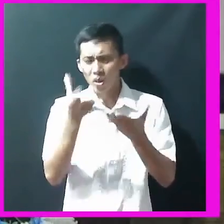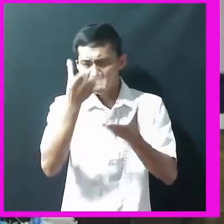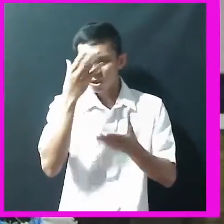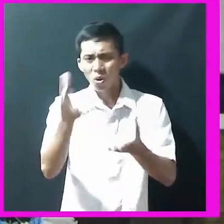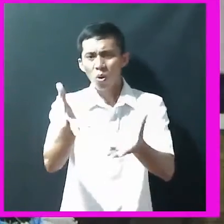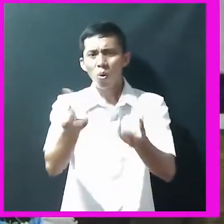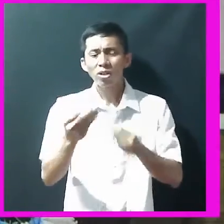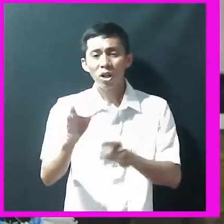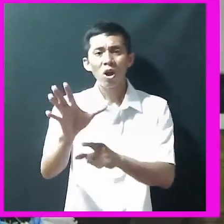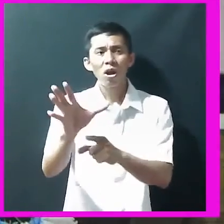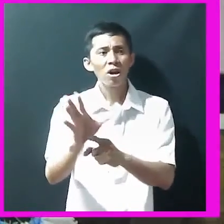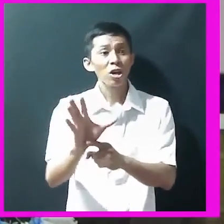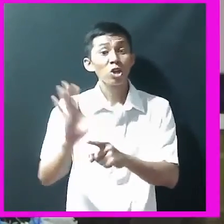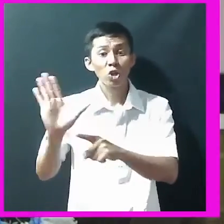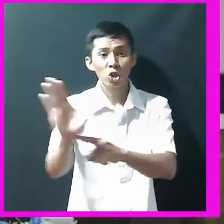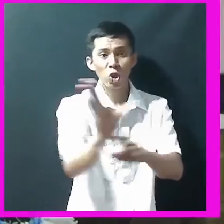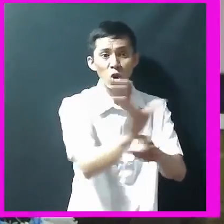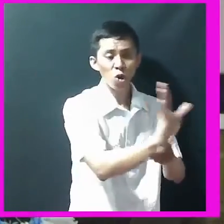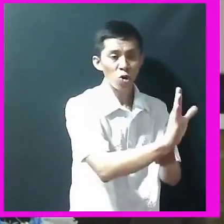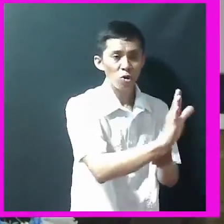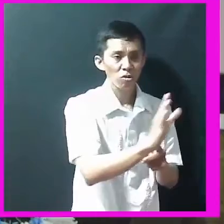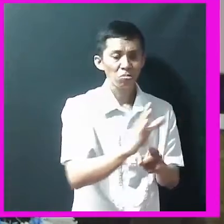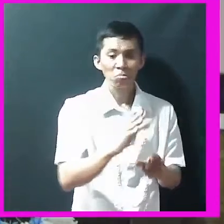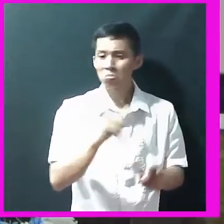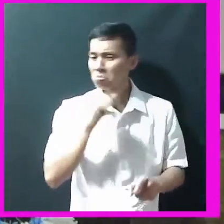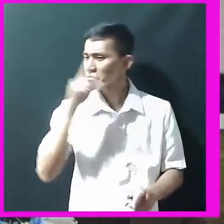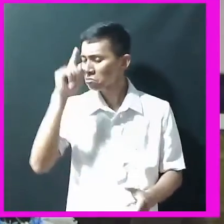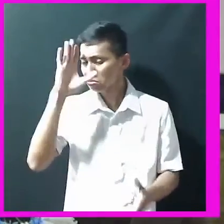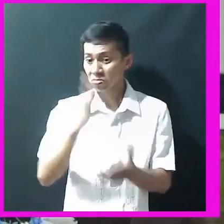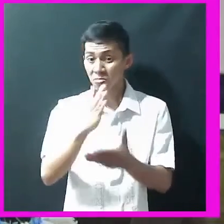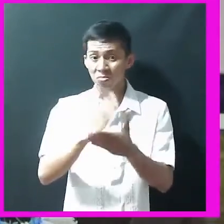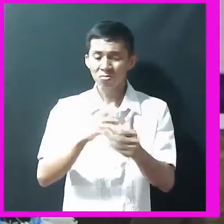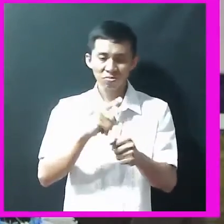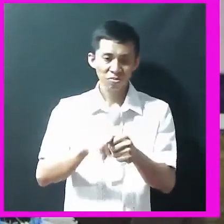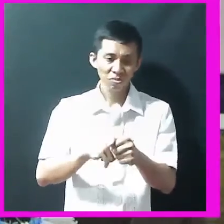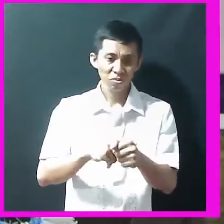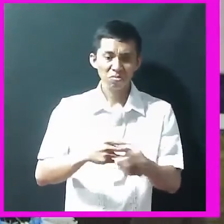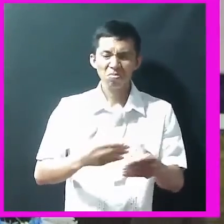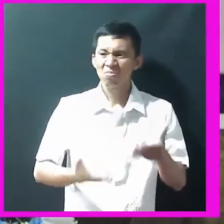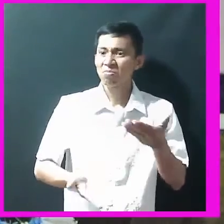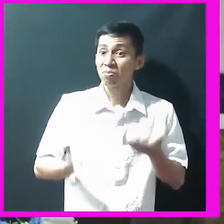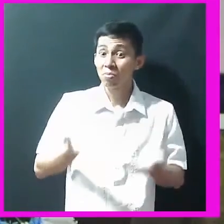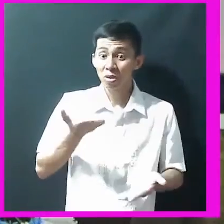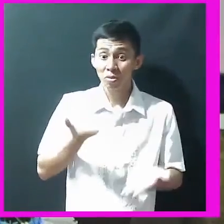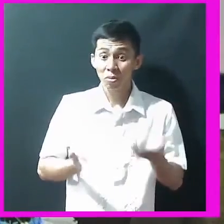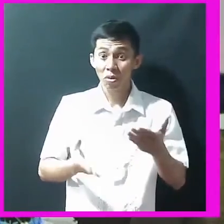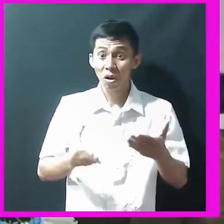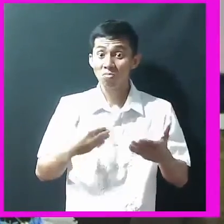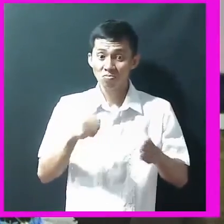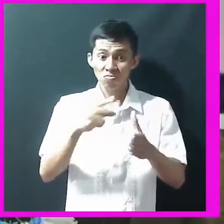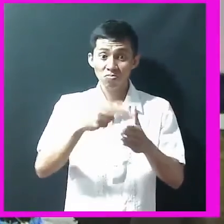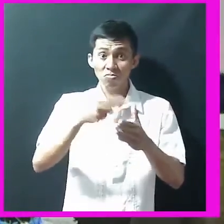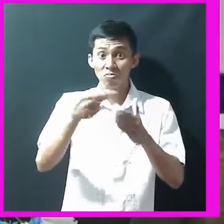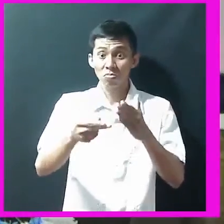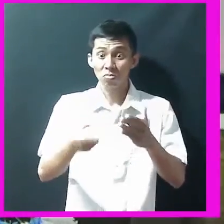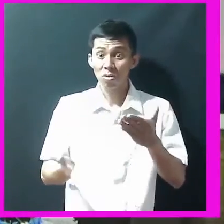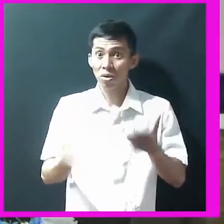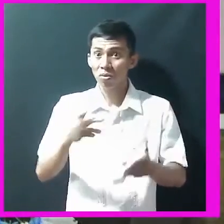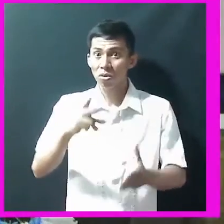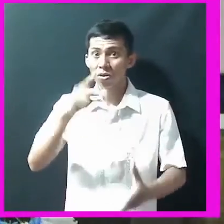Dagan. But usahay, di sila mutuo kay basig unsa niya'y resulta kung mutuo